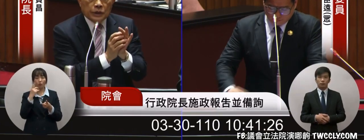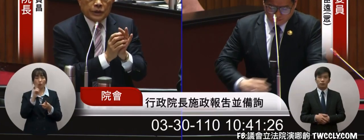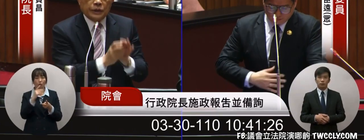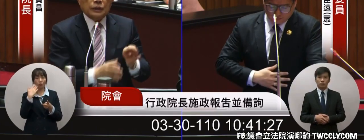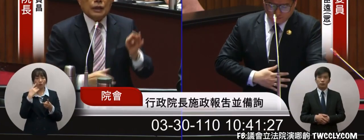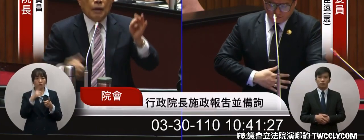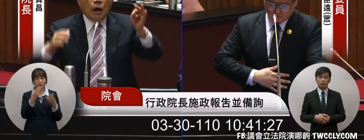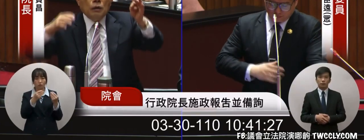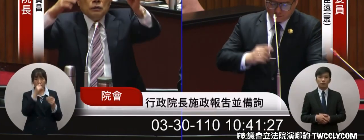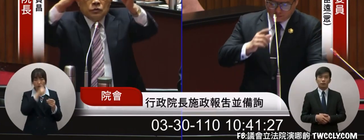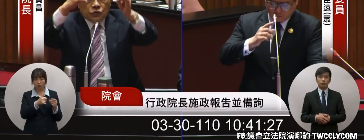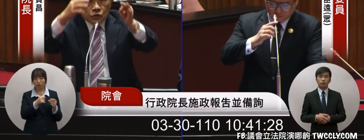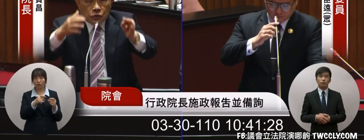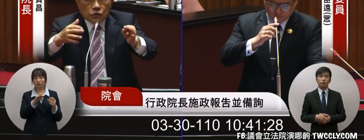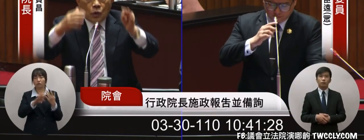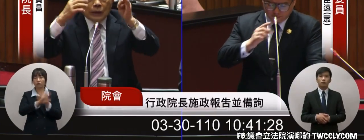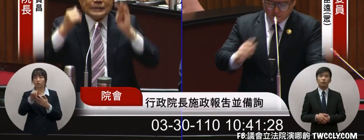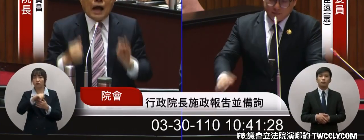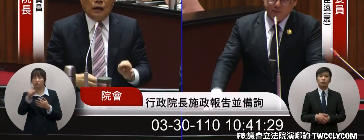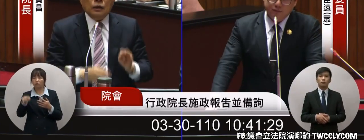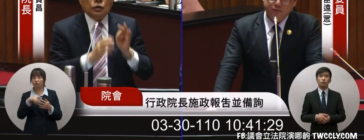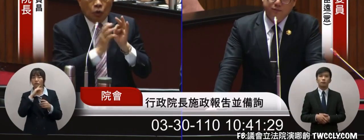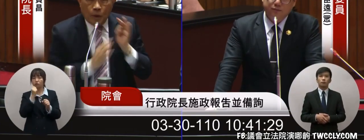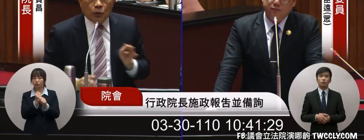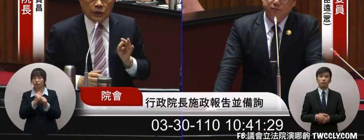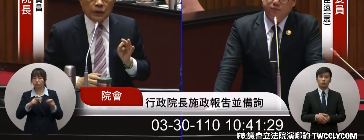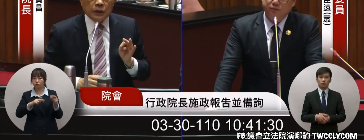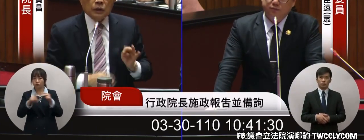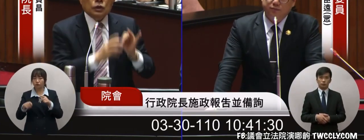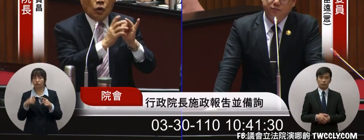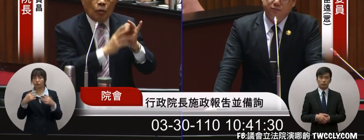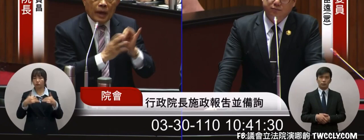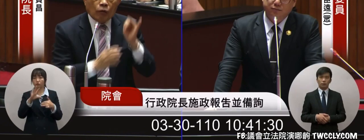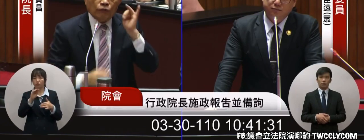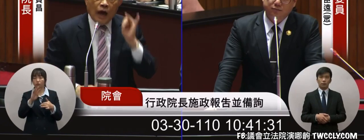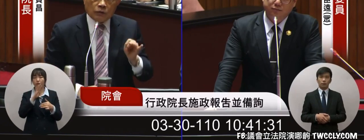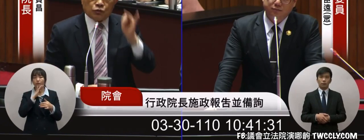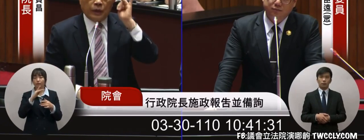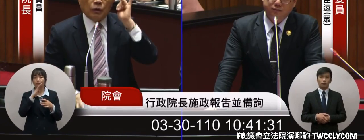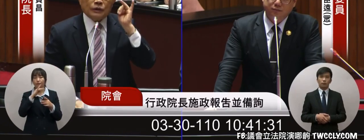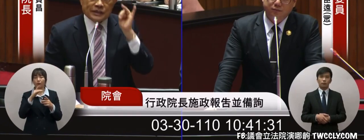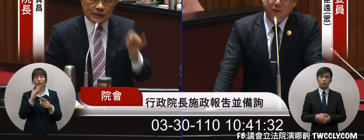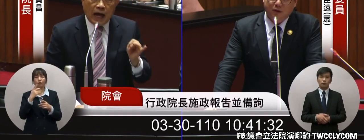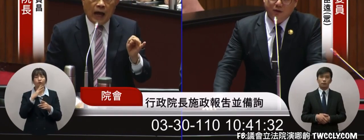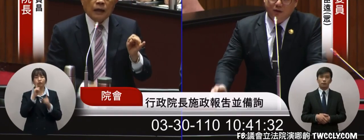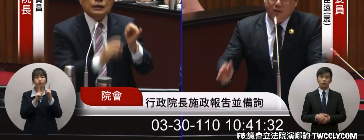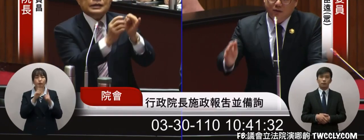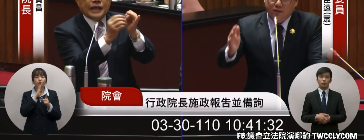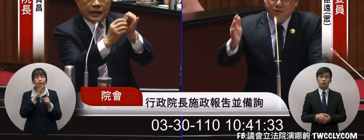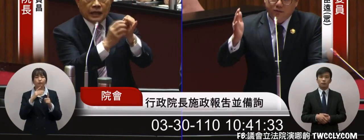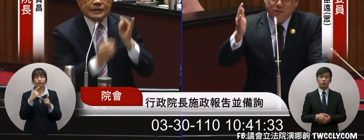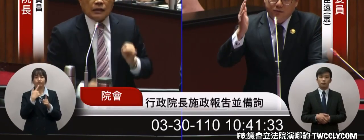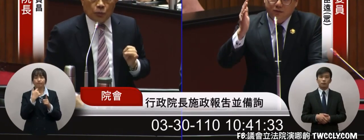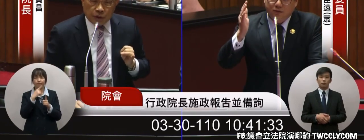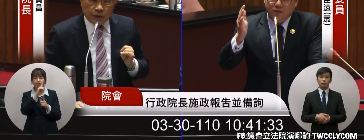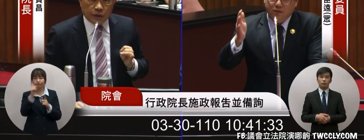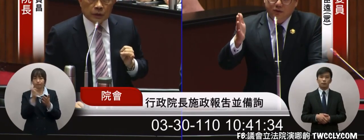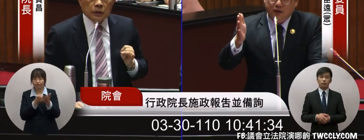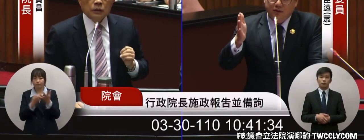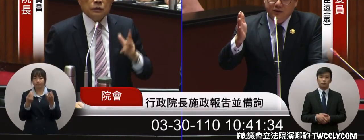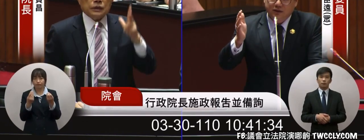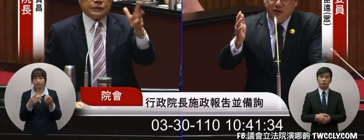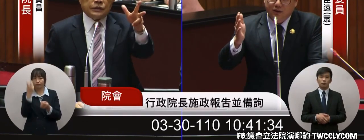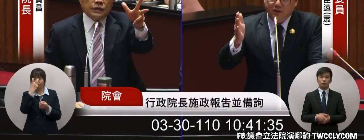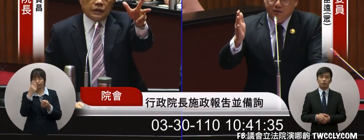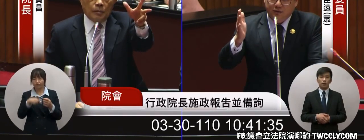如果沒有問題那麼司座上有沒有問題有沒有放水或其他檢驗上的